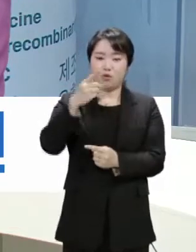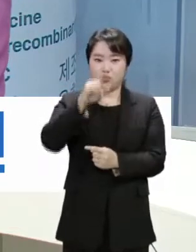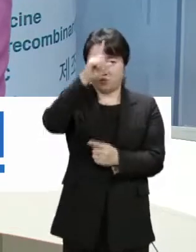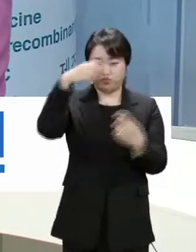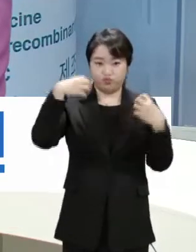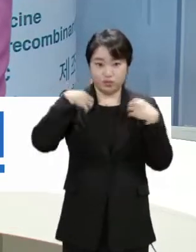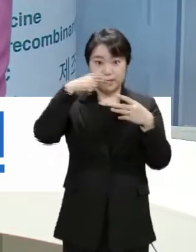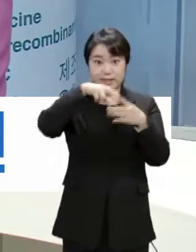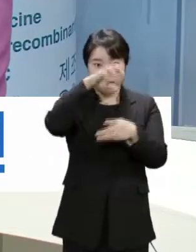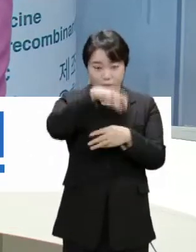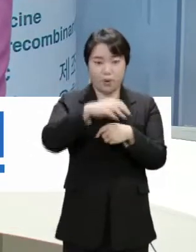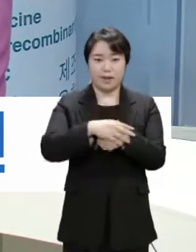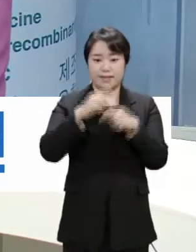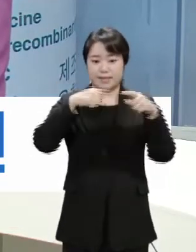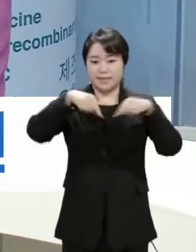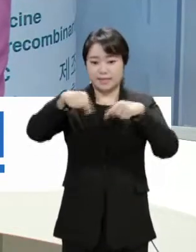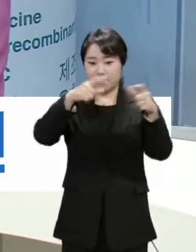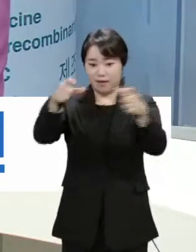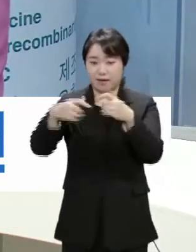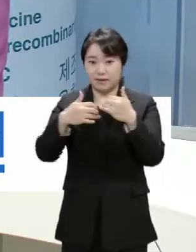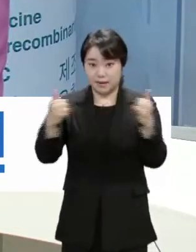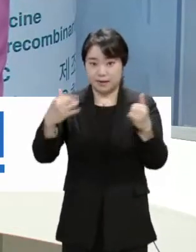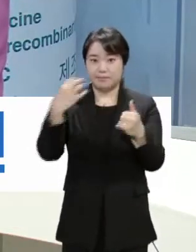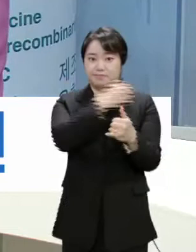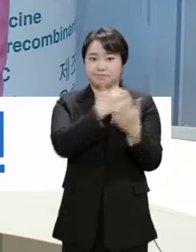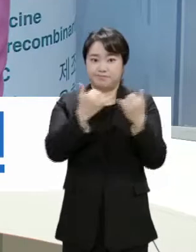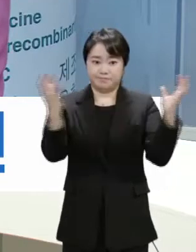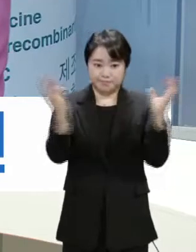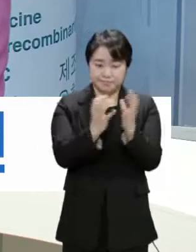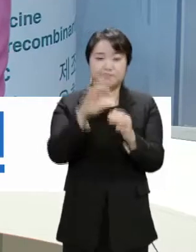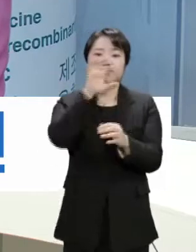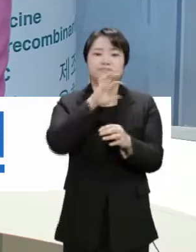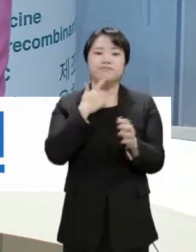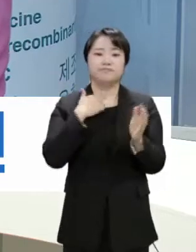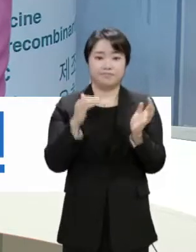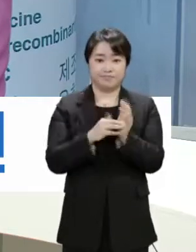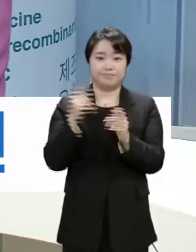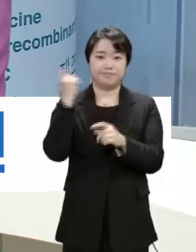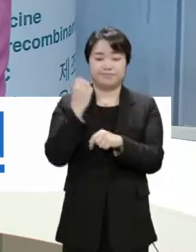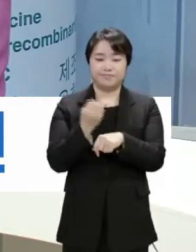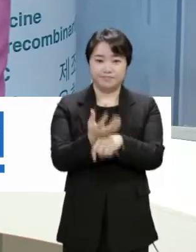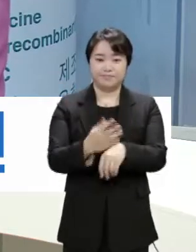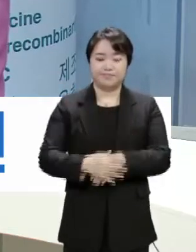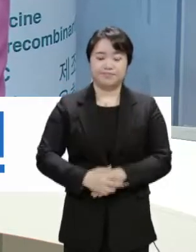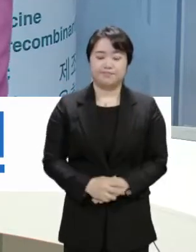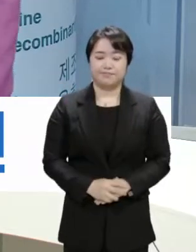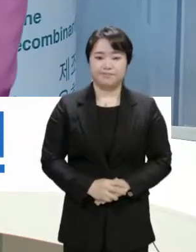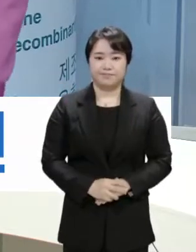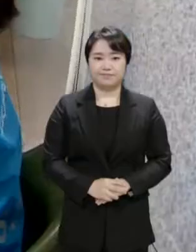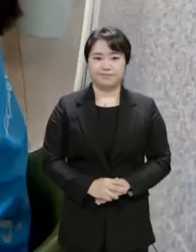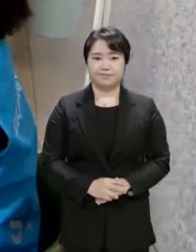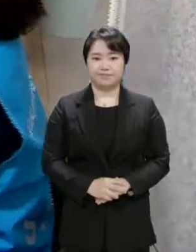자치구 관계자들이 참여하는 모의 훈련이 진행됐습니다. 첫 소식은 서주원 기자가 보도합니다.